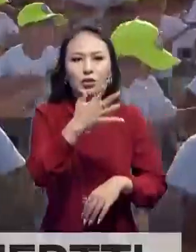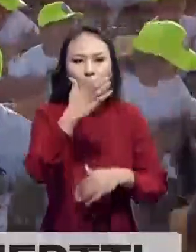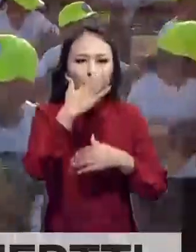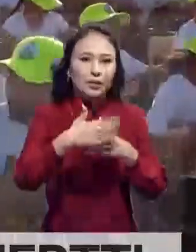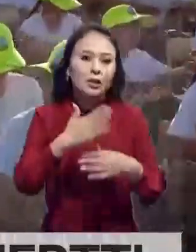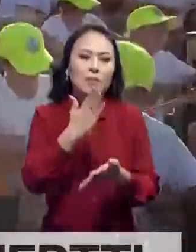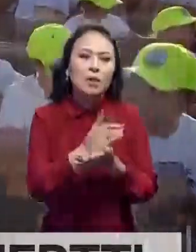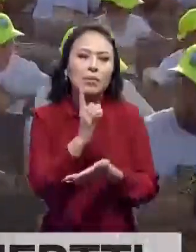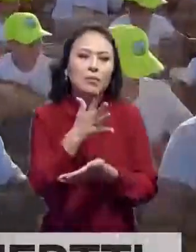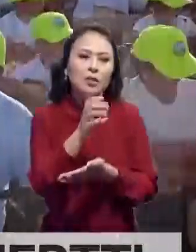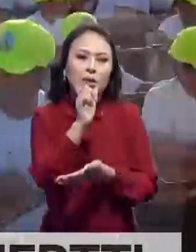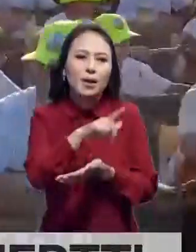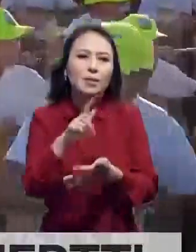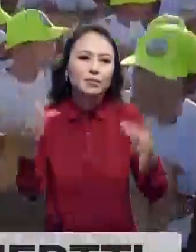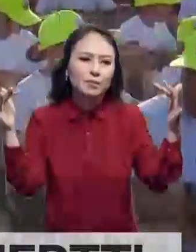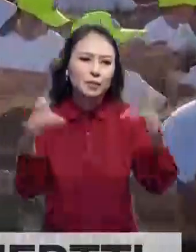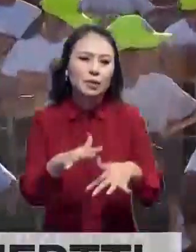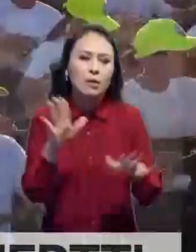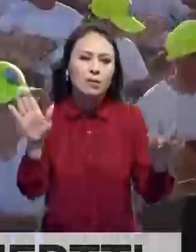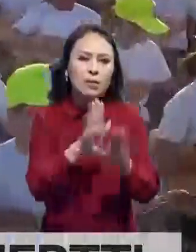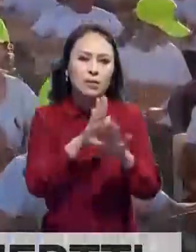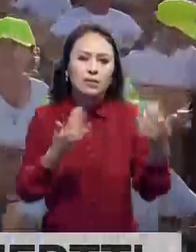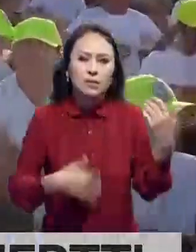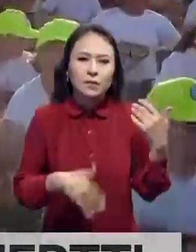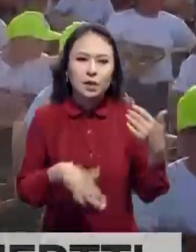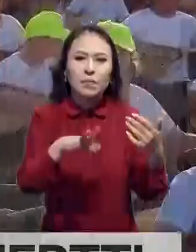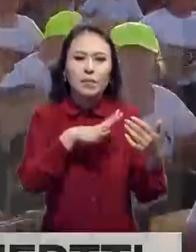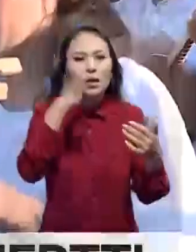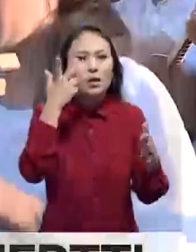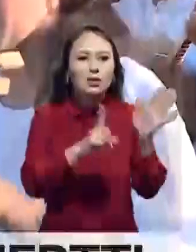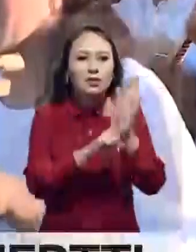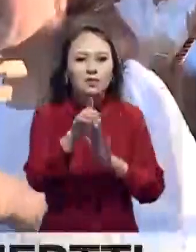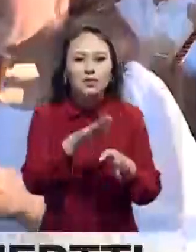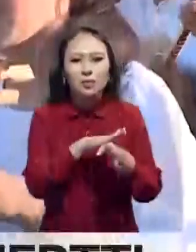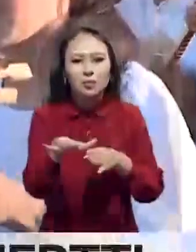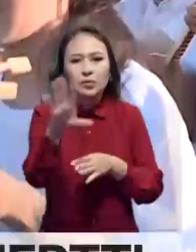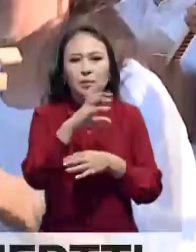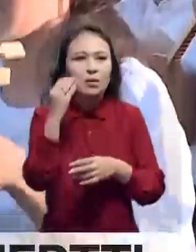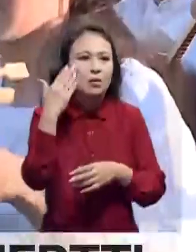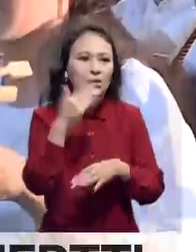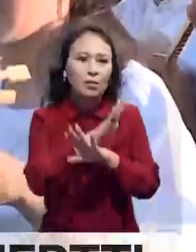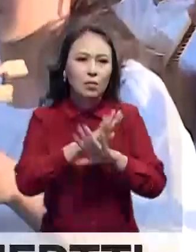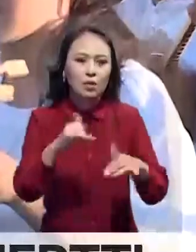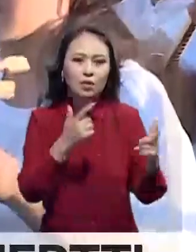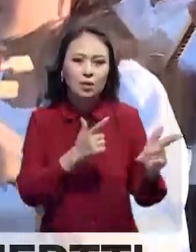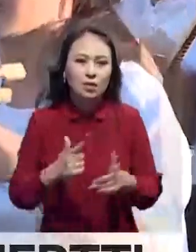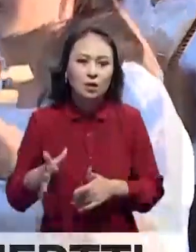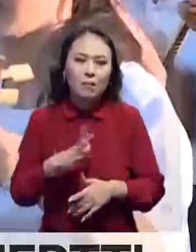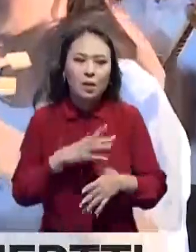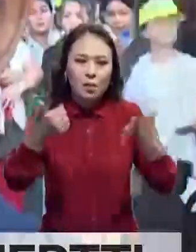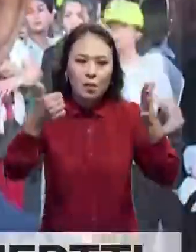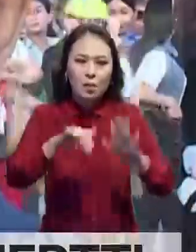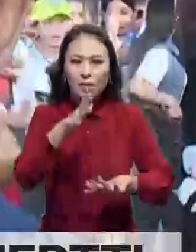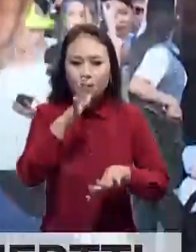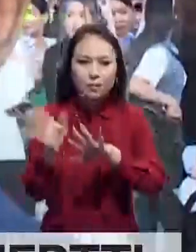шықты. 1500 адамның басын қосып, әуенді бір екпінде нақышына келтіріп орындап шығу оңайға соққан жоқ. Оның дайындығына жарты жылдай уақыт